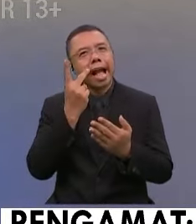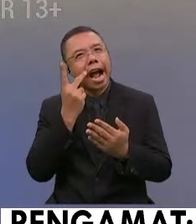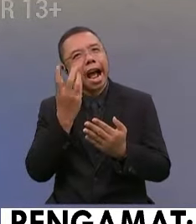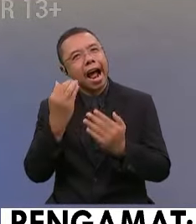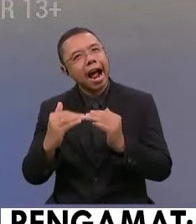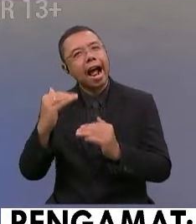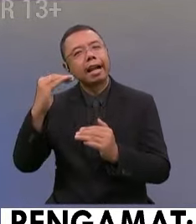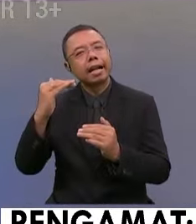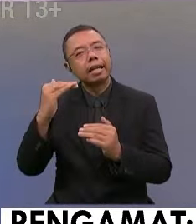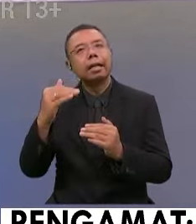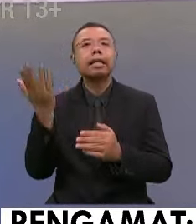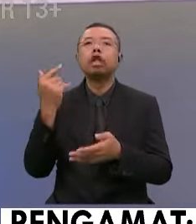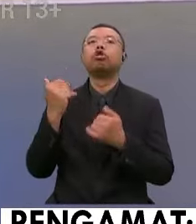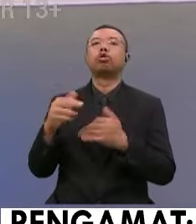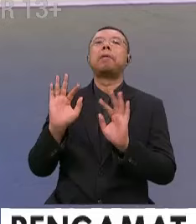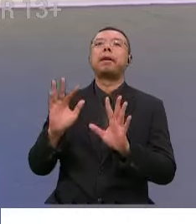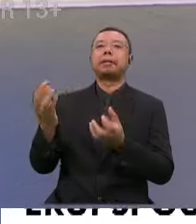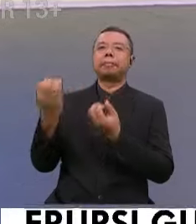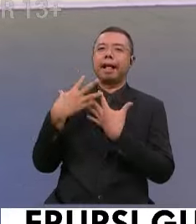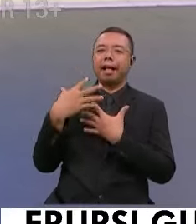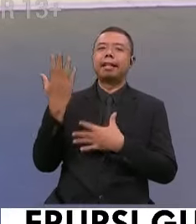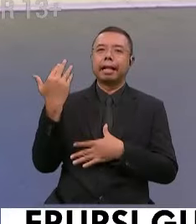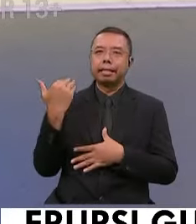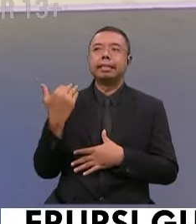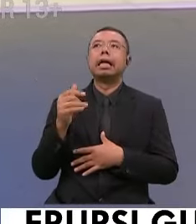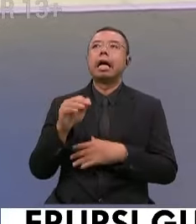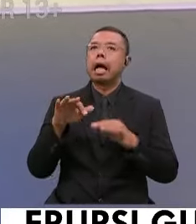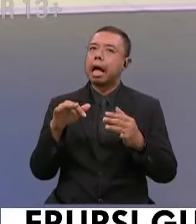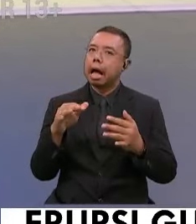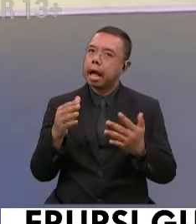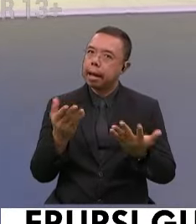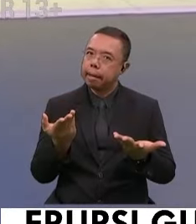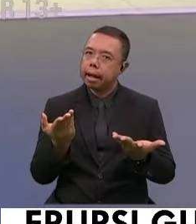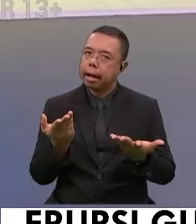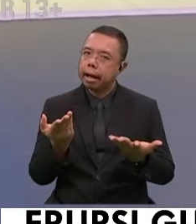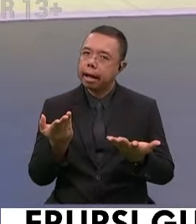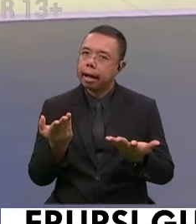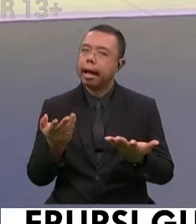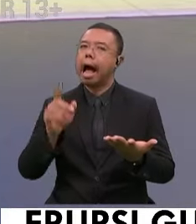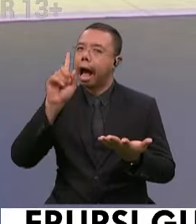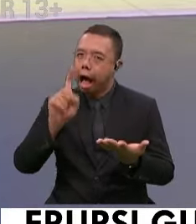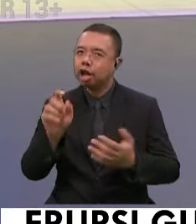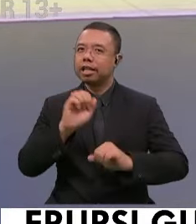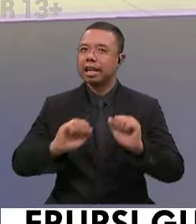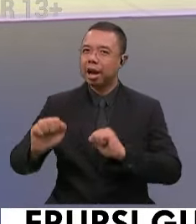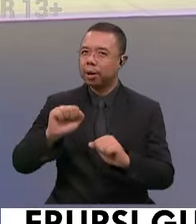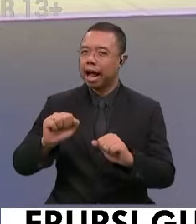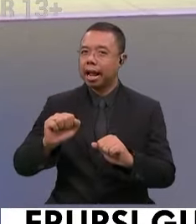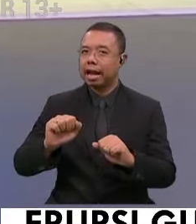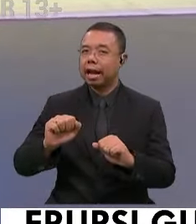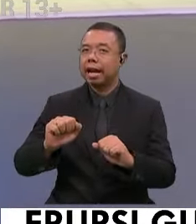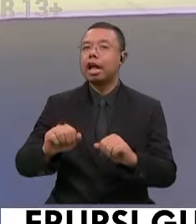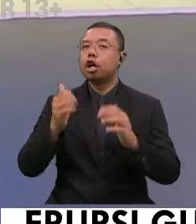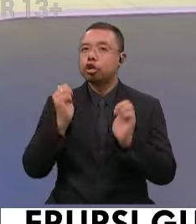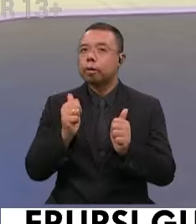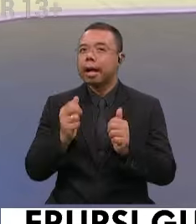tadi sudah cukup banyak disampaikan oleh Pak Edi, apa yang persisnya dilakukan supaya kemudian